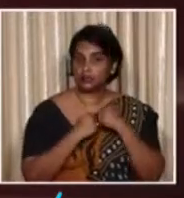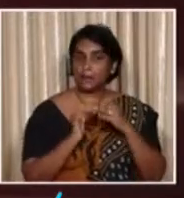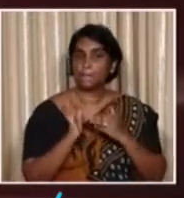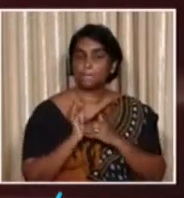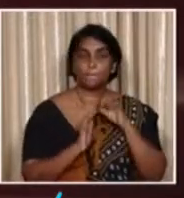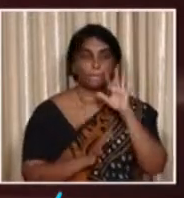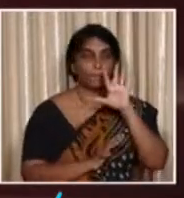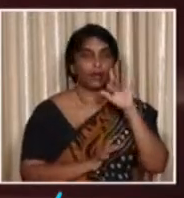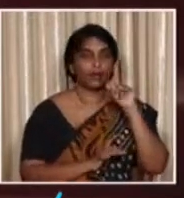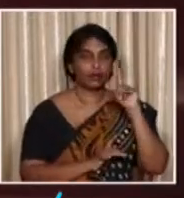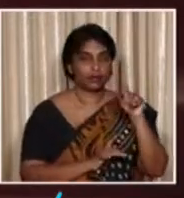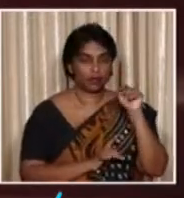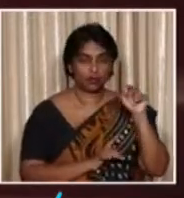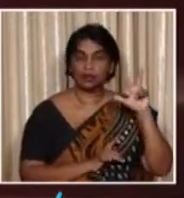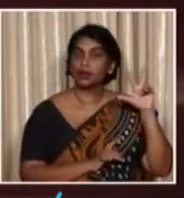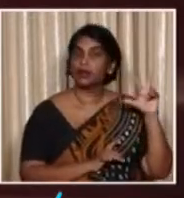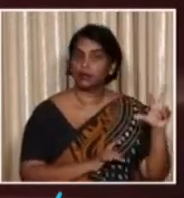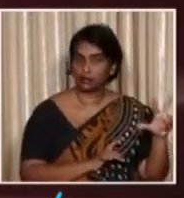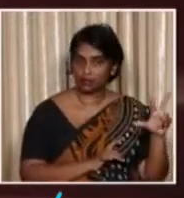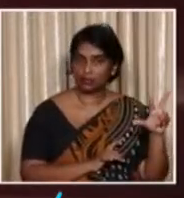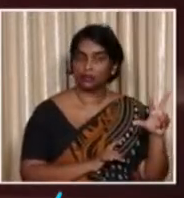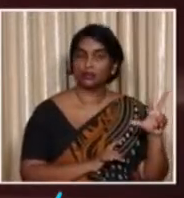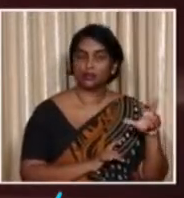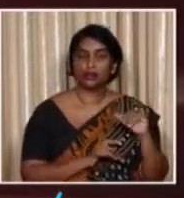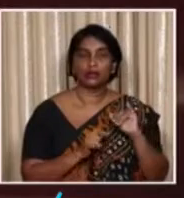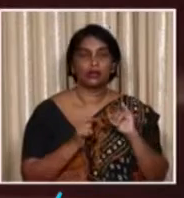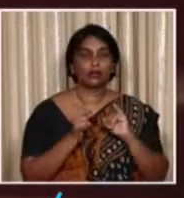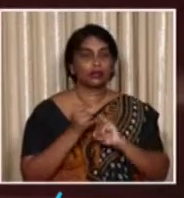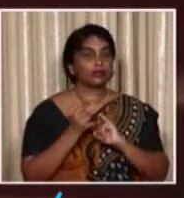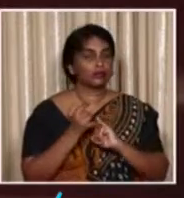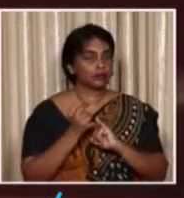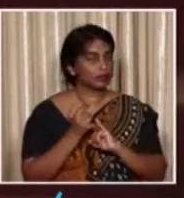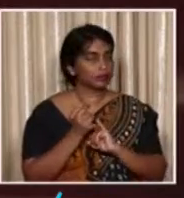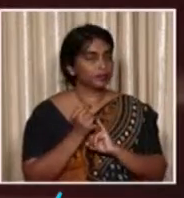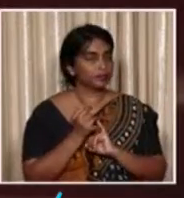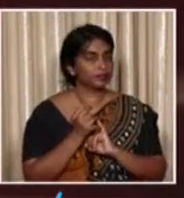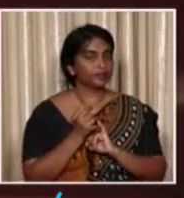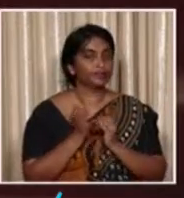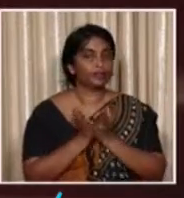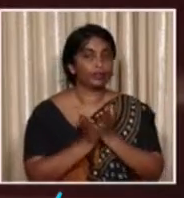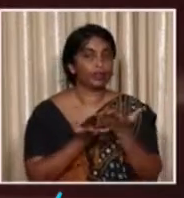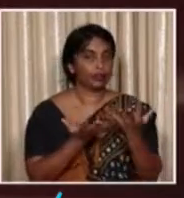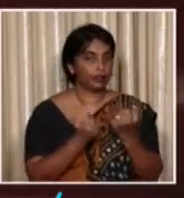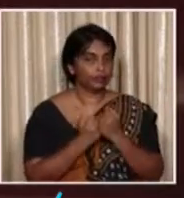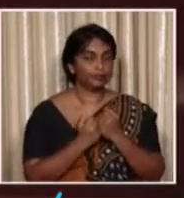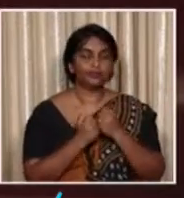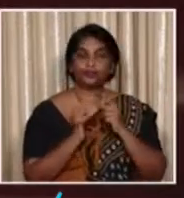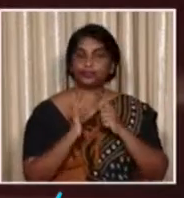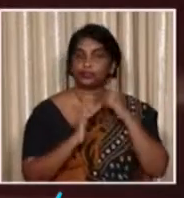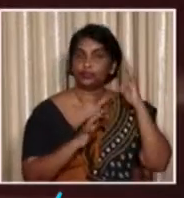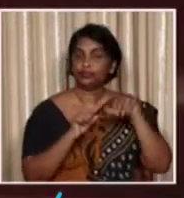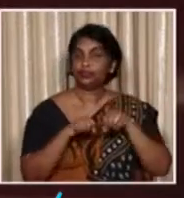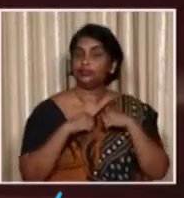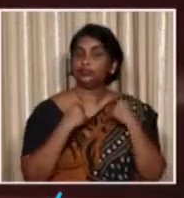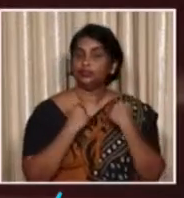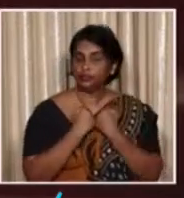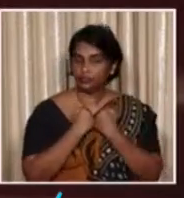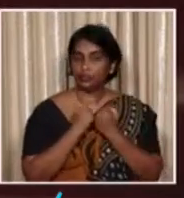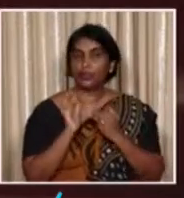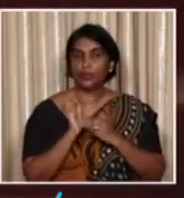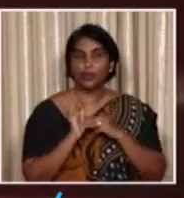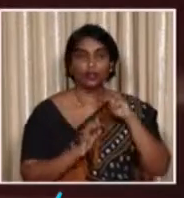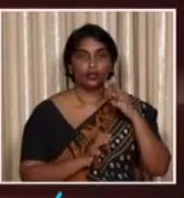මිලියන 51.8ක් ස්මිත් සැල්වේජ් බීවී නැව් බේරා ගැනීමේ ජාත්‍යන්තර සමාගම